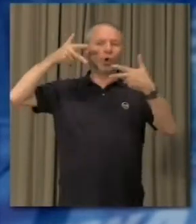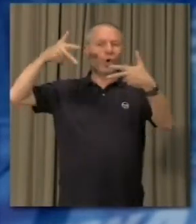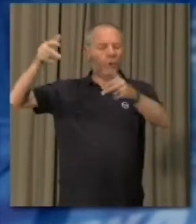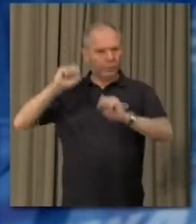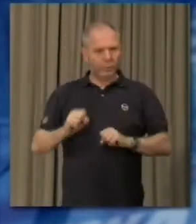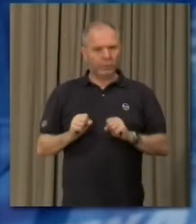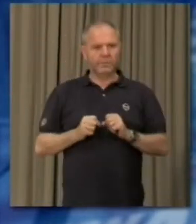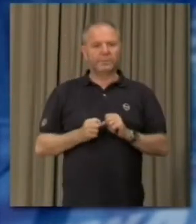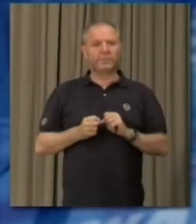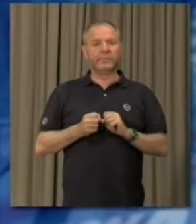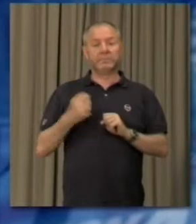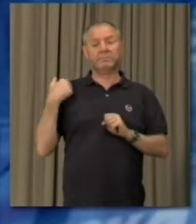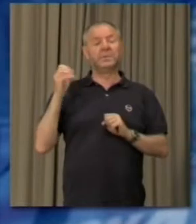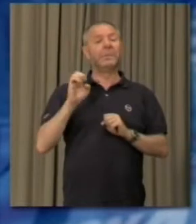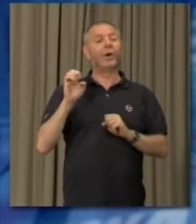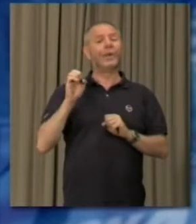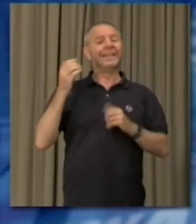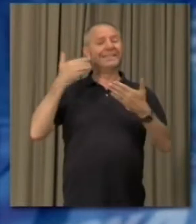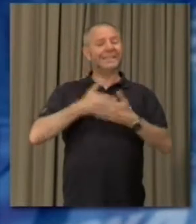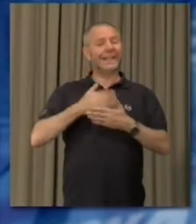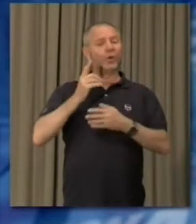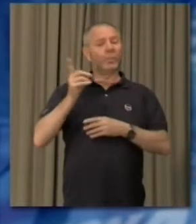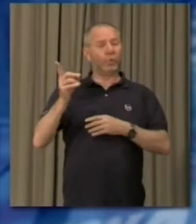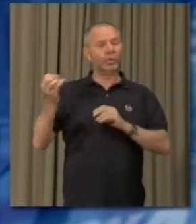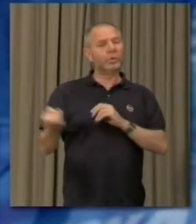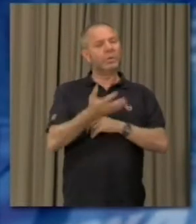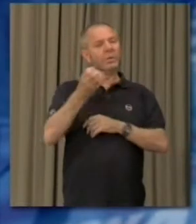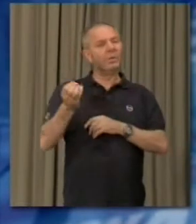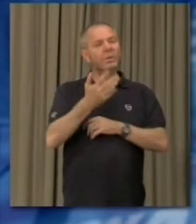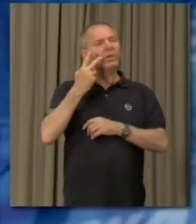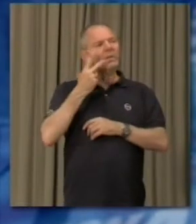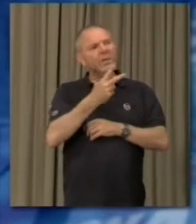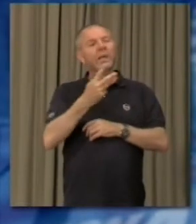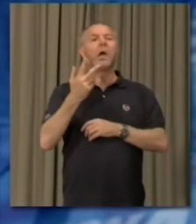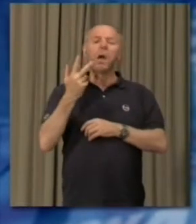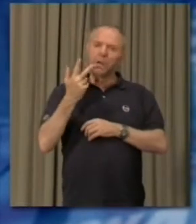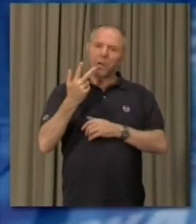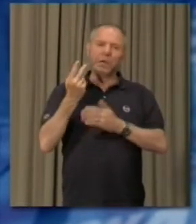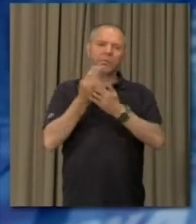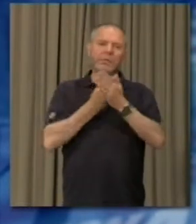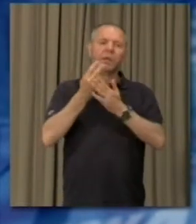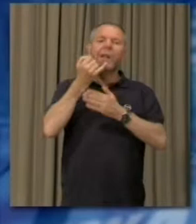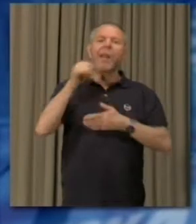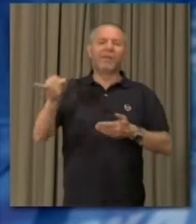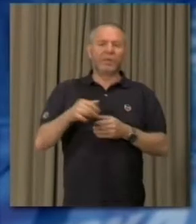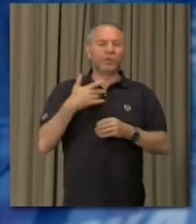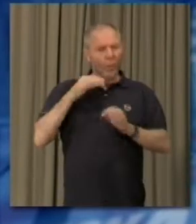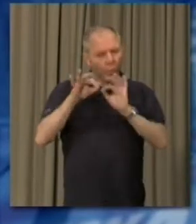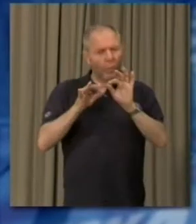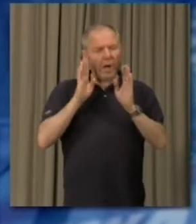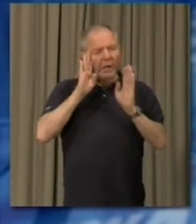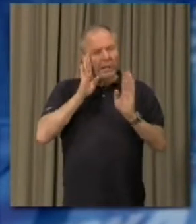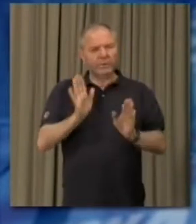slide proiettate mercoledì sera in municipio a Domodossola hanno disegnato come sarà il Sacro Monte Calvario a lavori ultimati. Massima cura è stata data